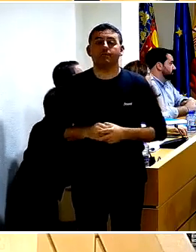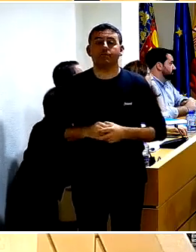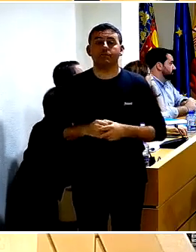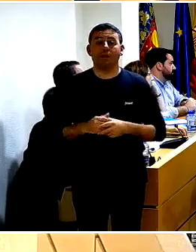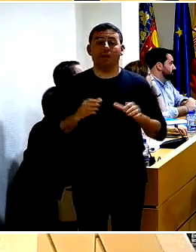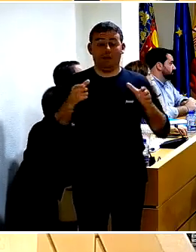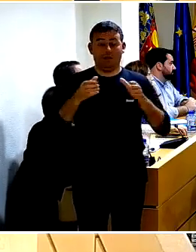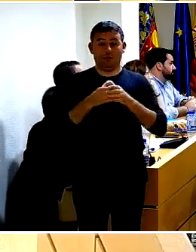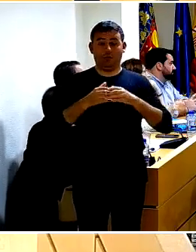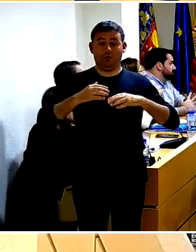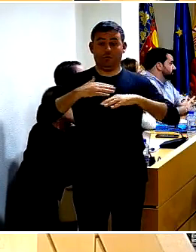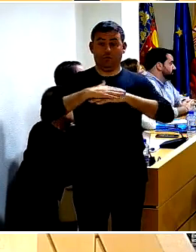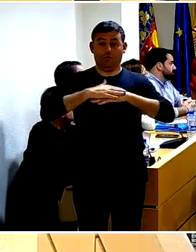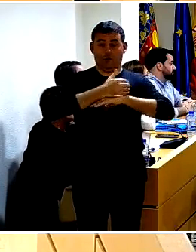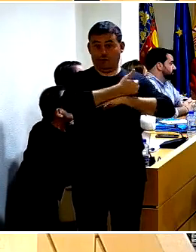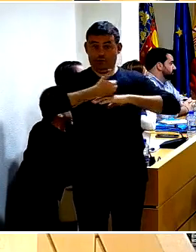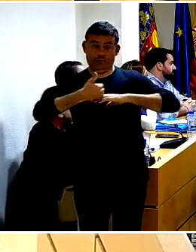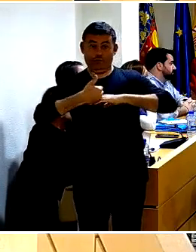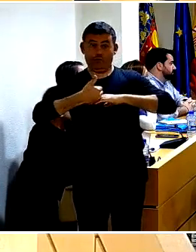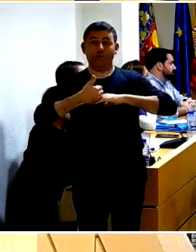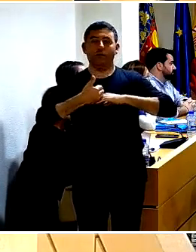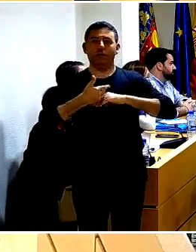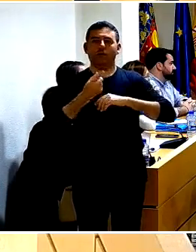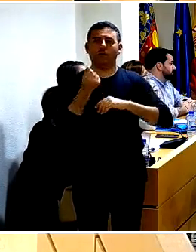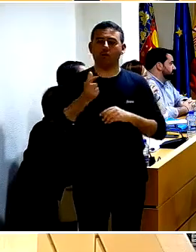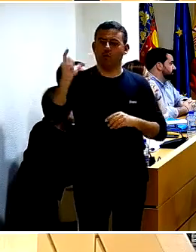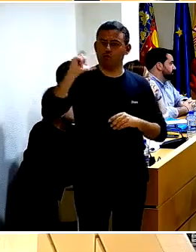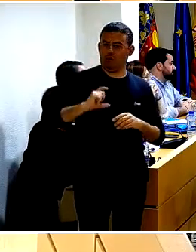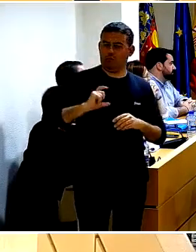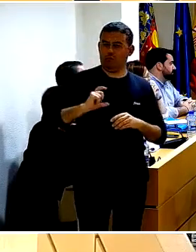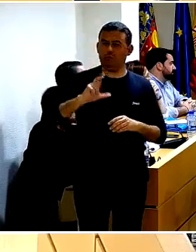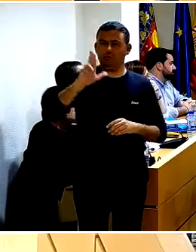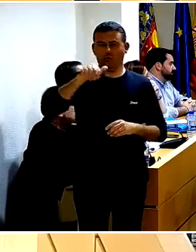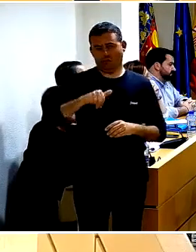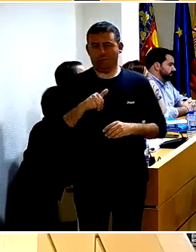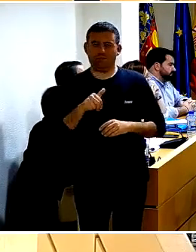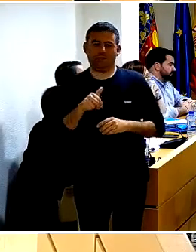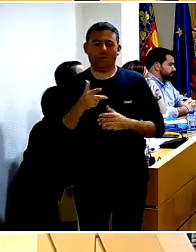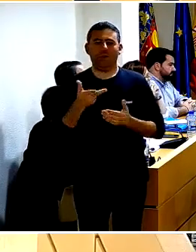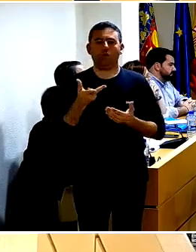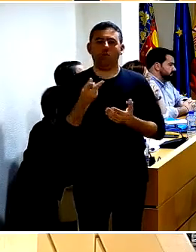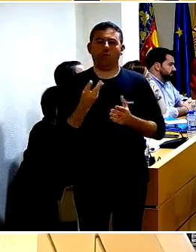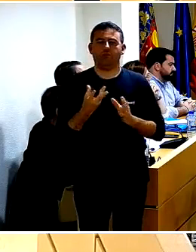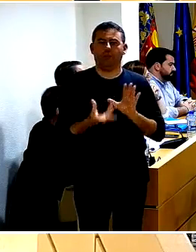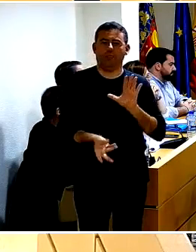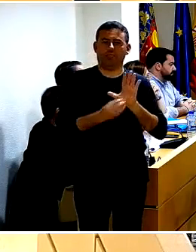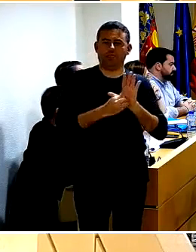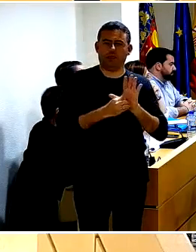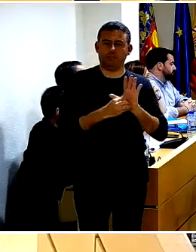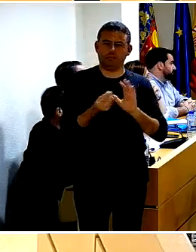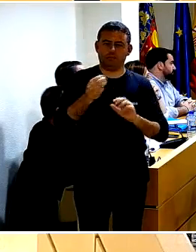de govern i a les dietes. Primer li recorde que les retribucions de l'actual equip de govern